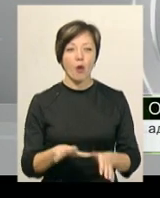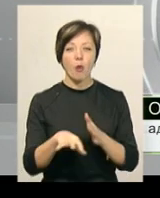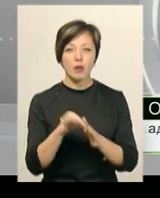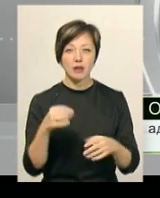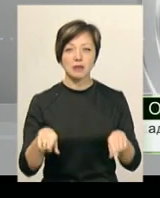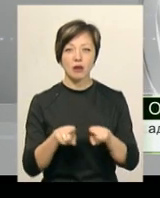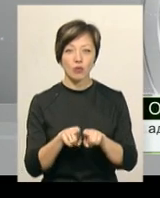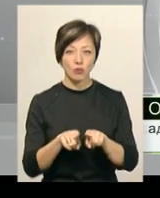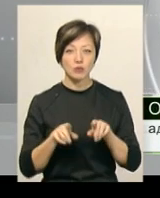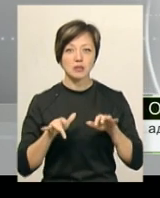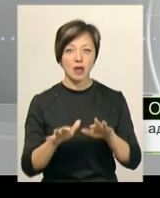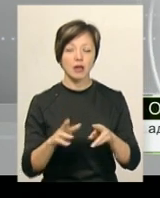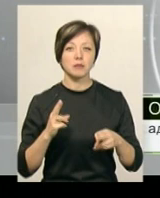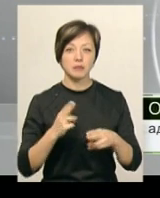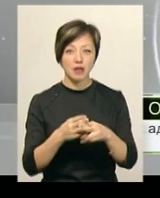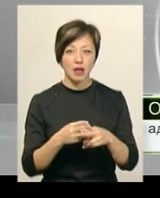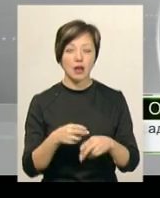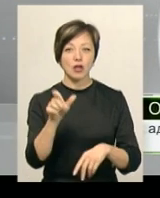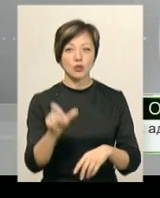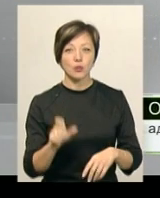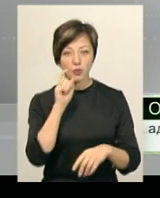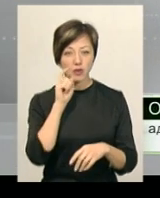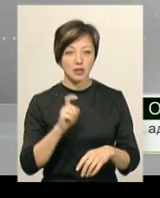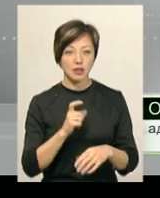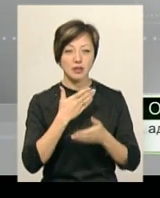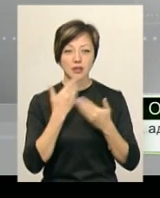Дякую за перегляд!